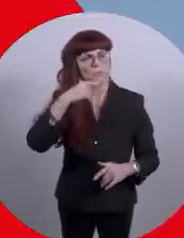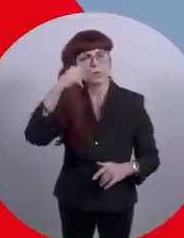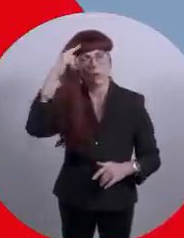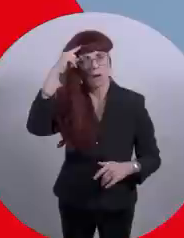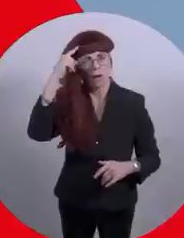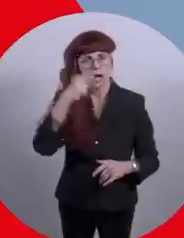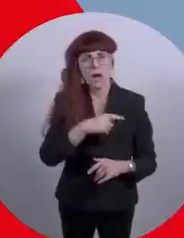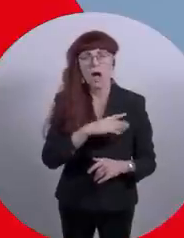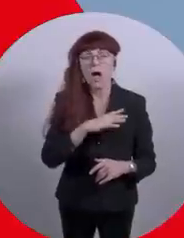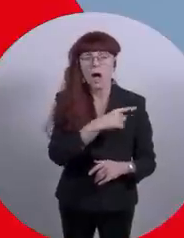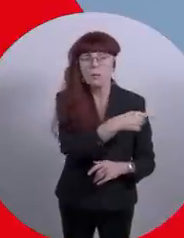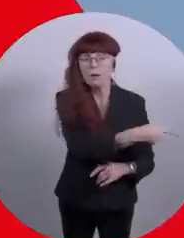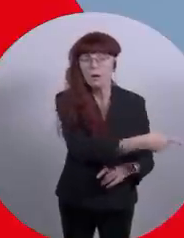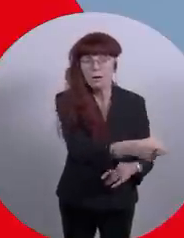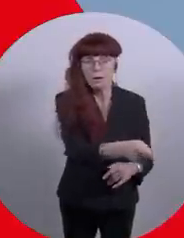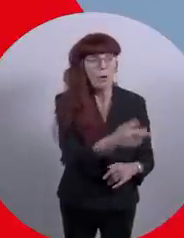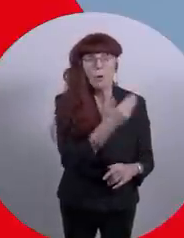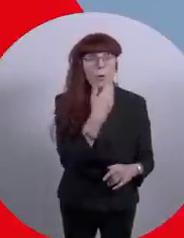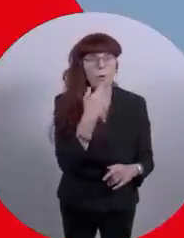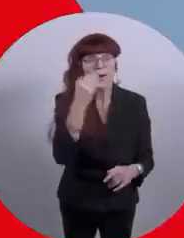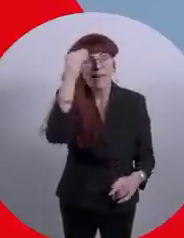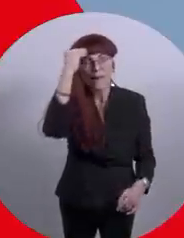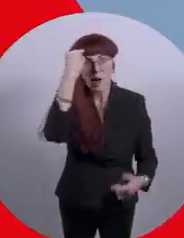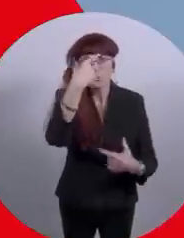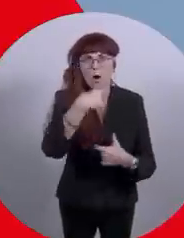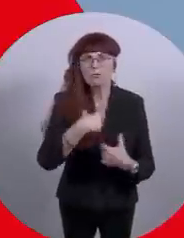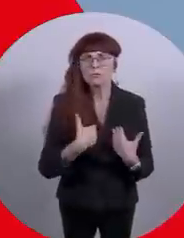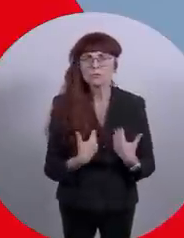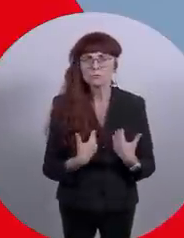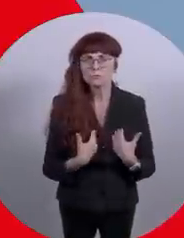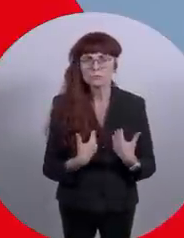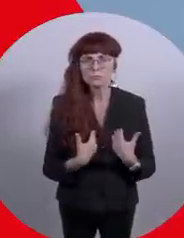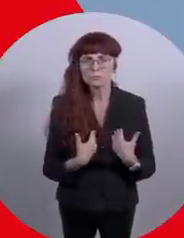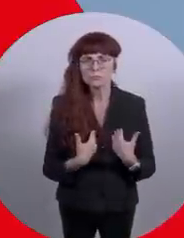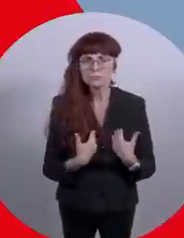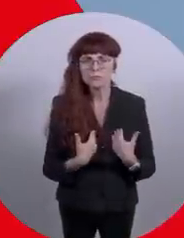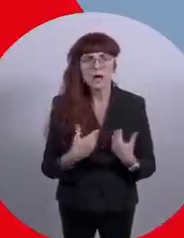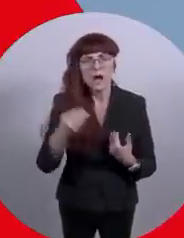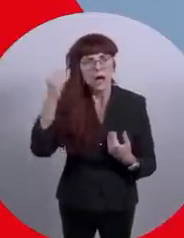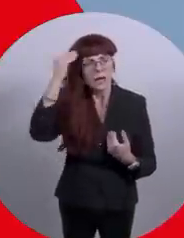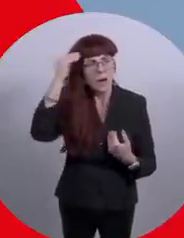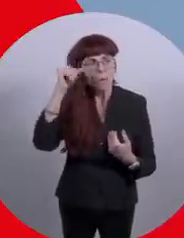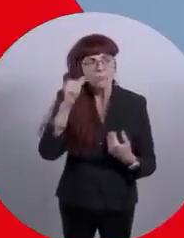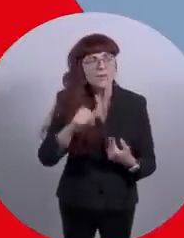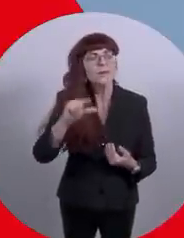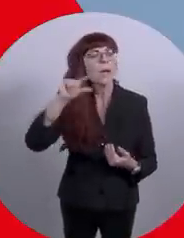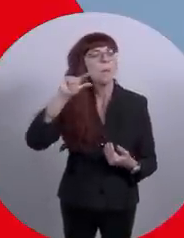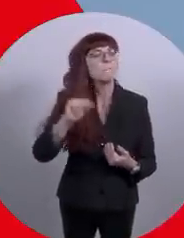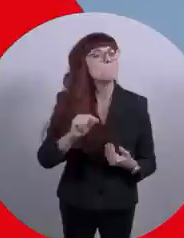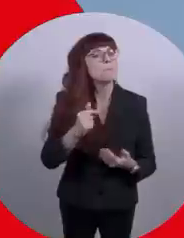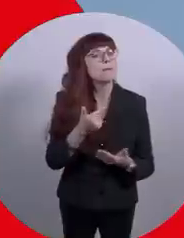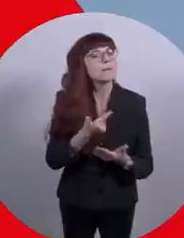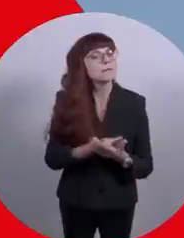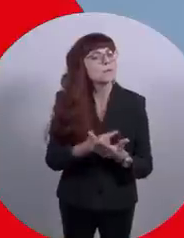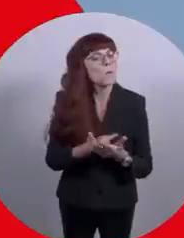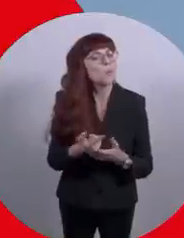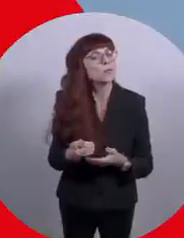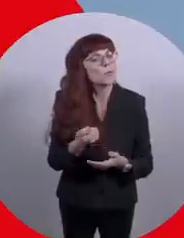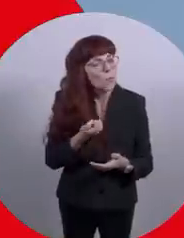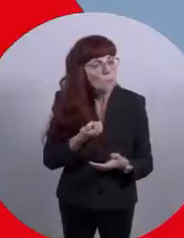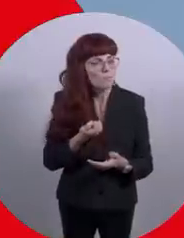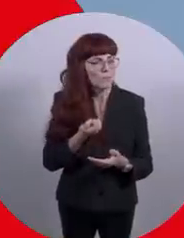aber die haben mir nicht geglaubt die haben mir nicht geglaubt dass dieser Mindestlohn umgesetzt